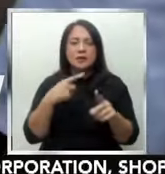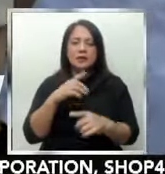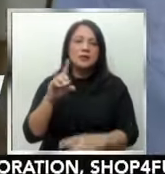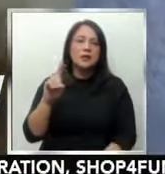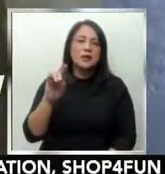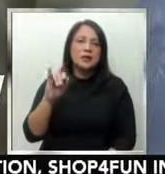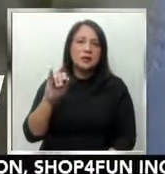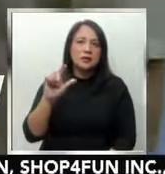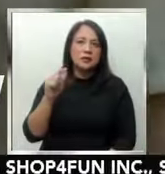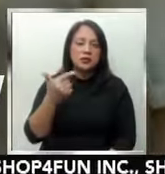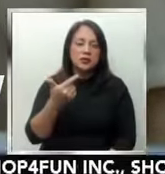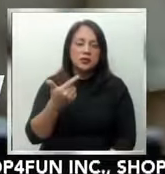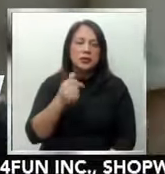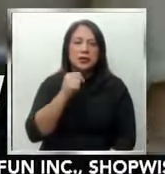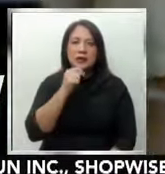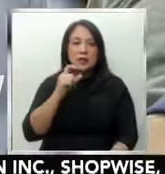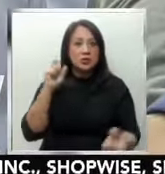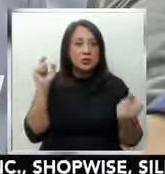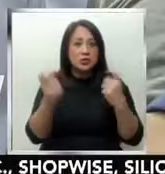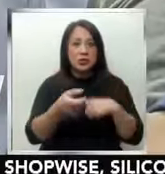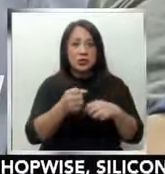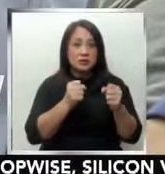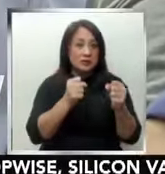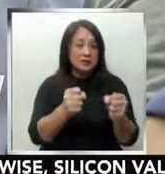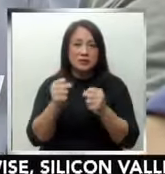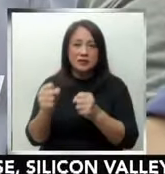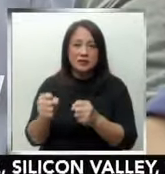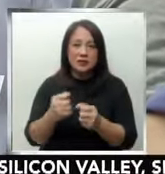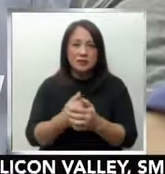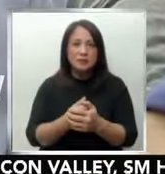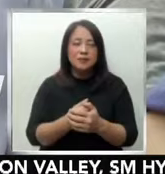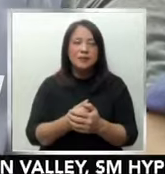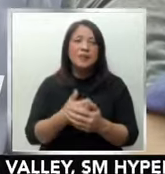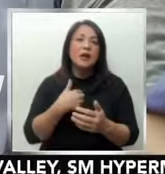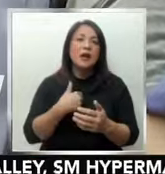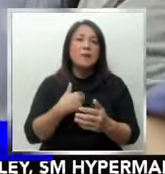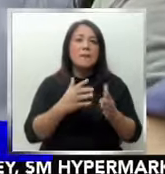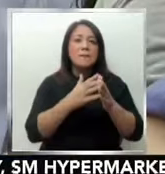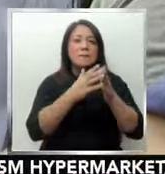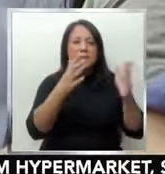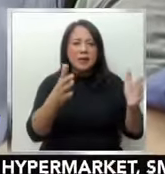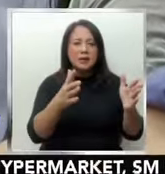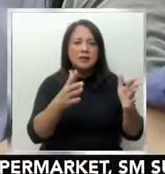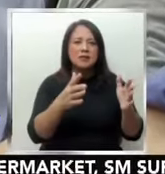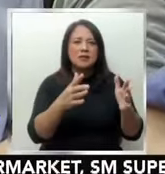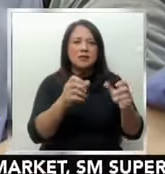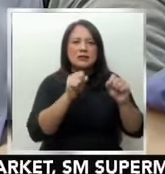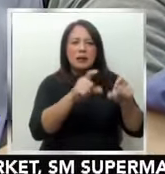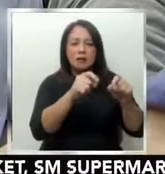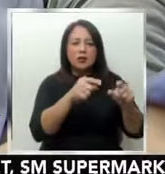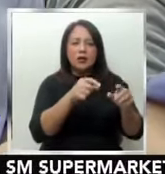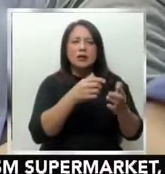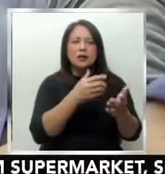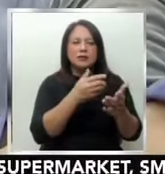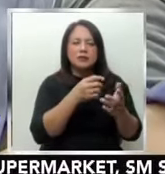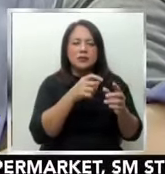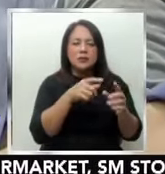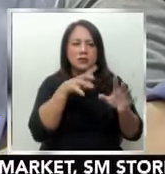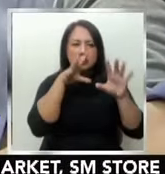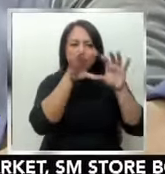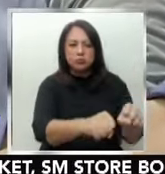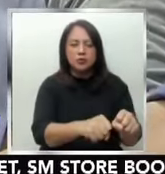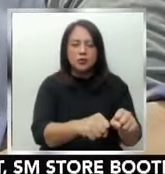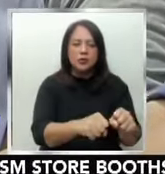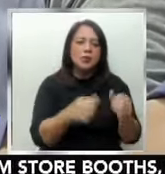Hindi raw ito pagbabago ng stratehiya mga Big Fish Hinuhuli natin of course We are going to focus on that pero ito lang